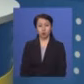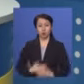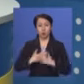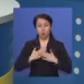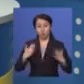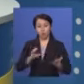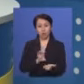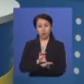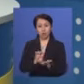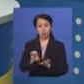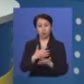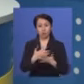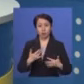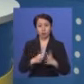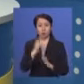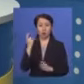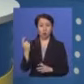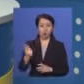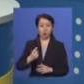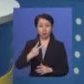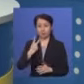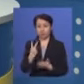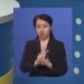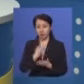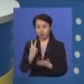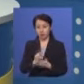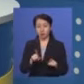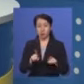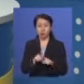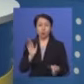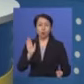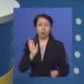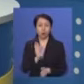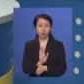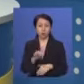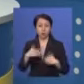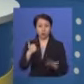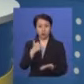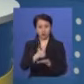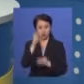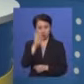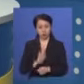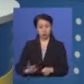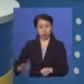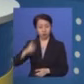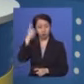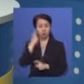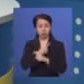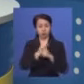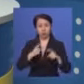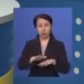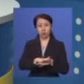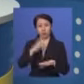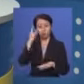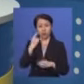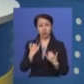Увеличить экспорт продукции агропромышленного комплекса в 2 раза. Такое поручение дал глава государства в своем послании народу Казахстана.